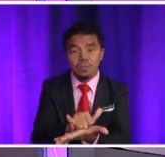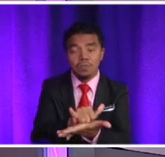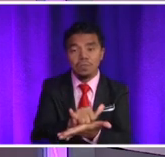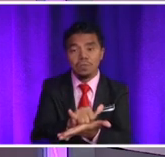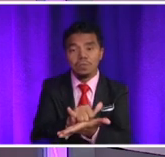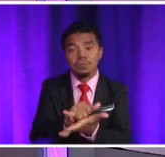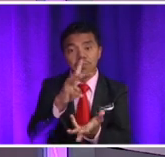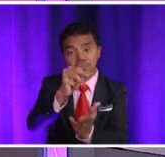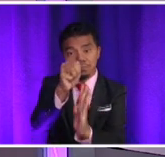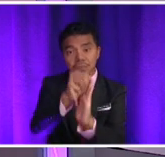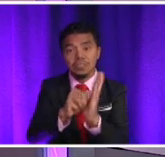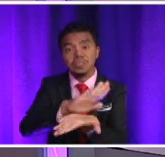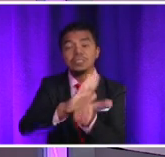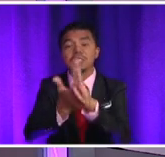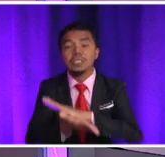pendapatan